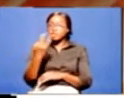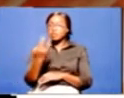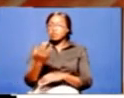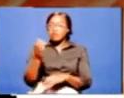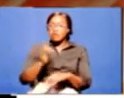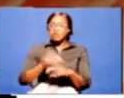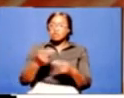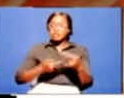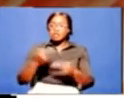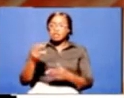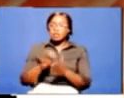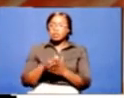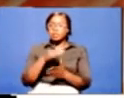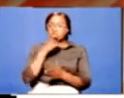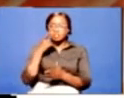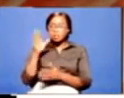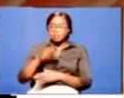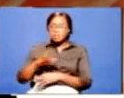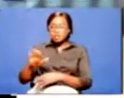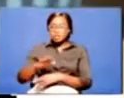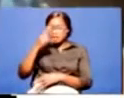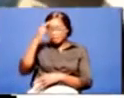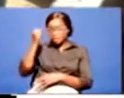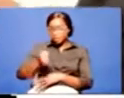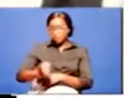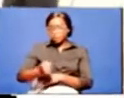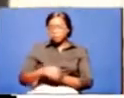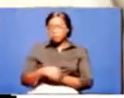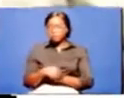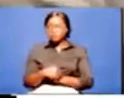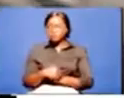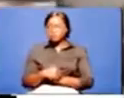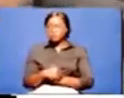hali ya ukame katika maeneo ya Narok.